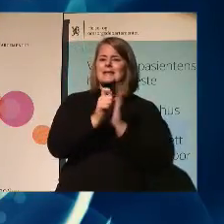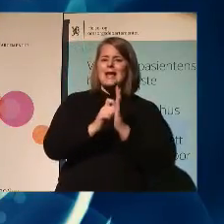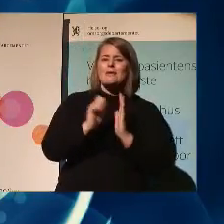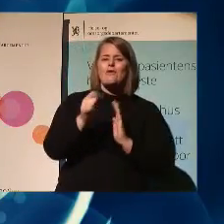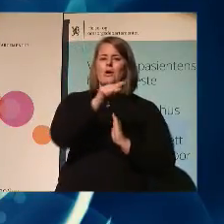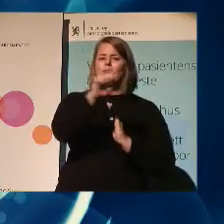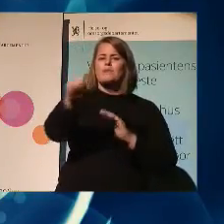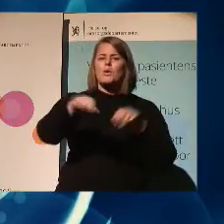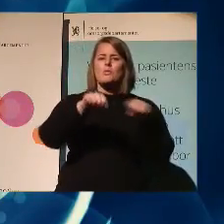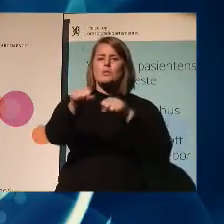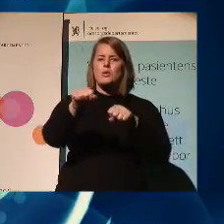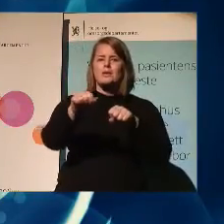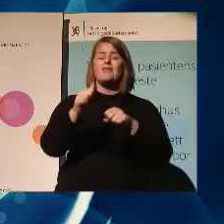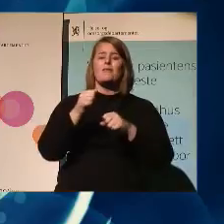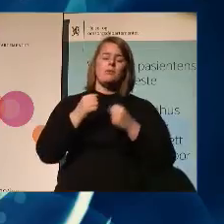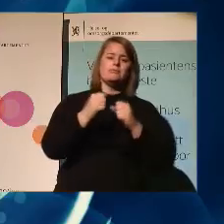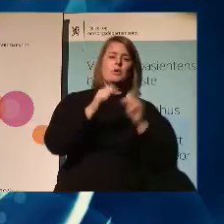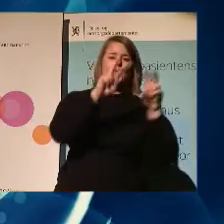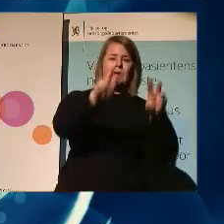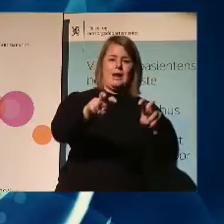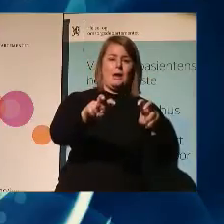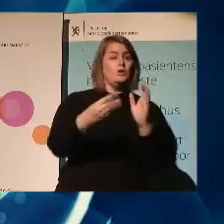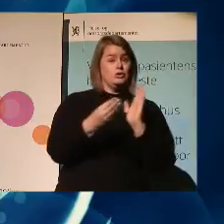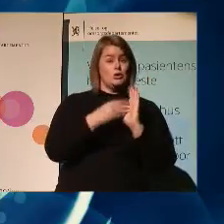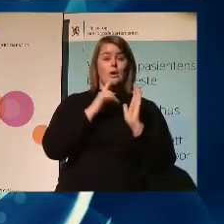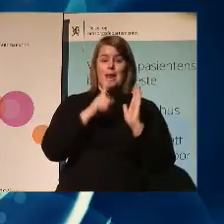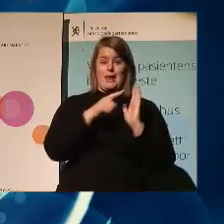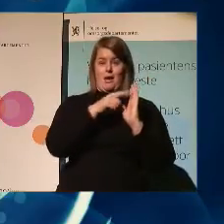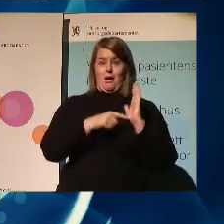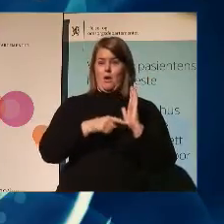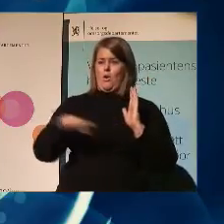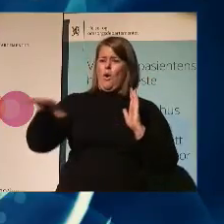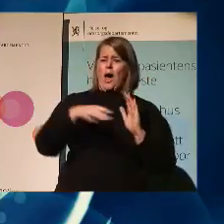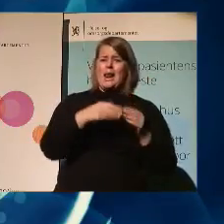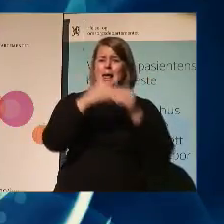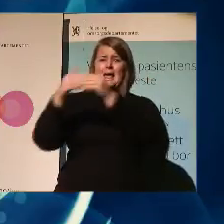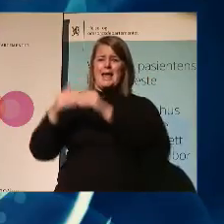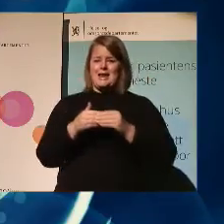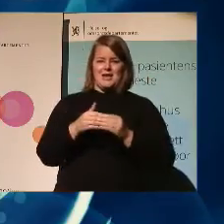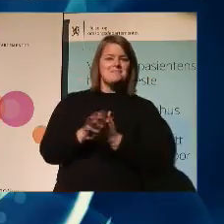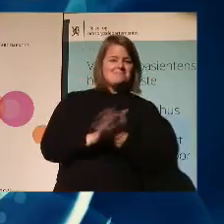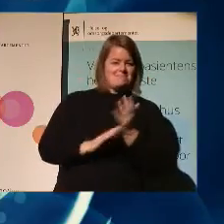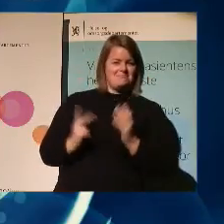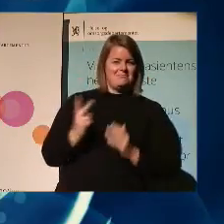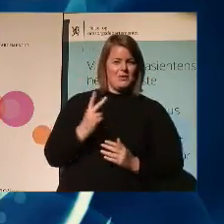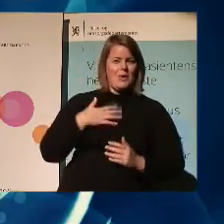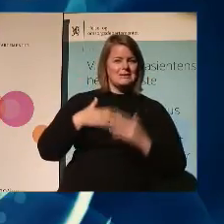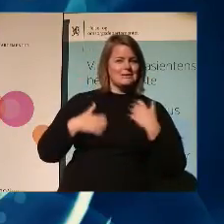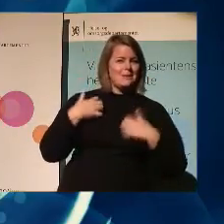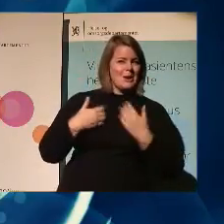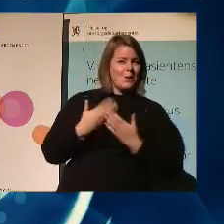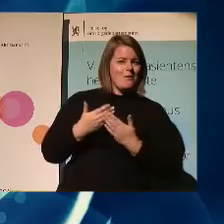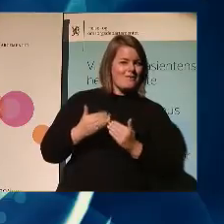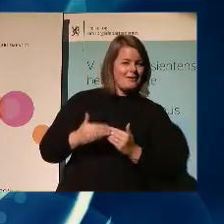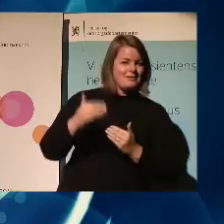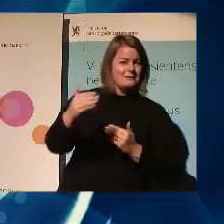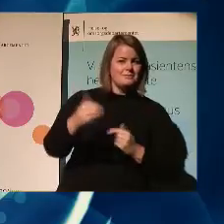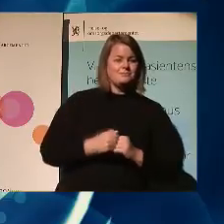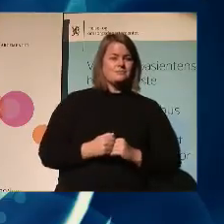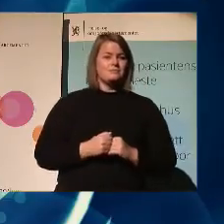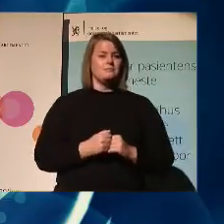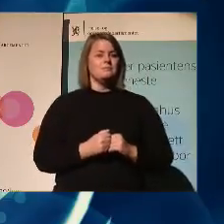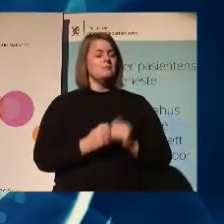vi utrede. Og det står det i meldingen, og det alle storenige om. Så der, Lisbeth, får vi en spennende oppgave i fremtiden. Mm. Men melding om